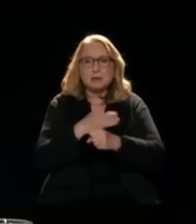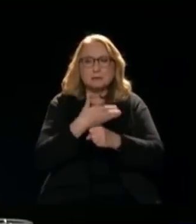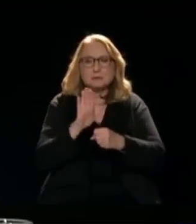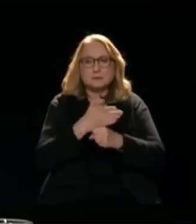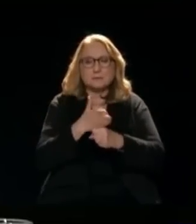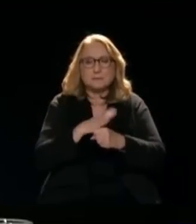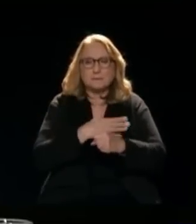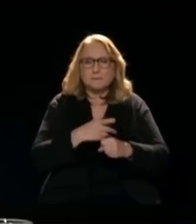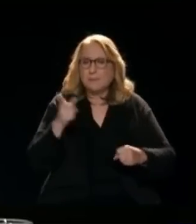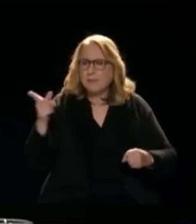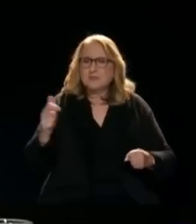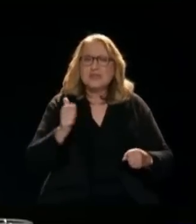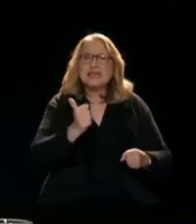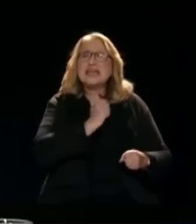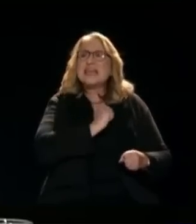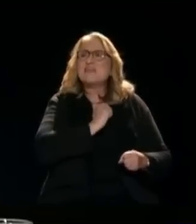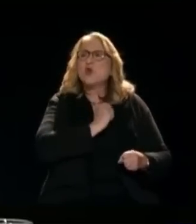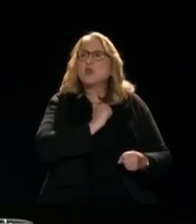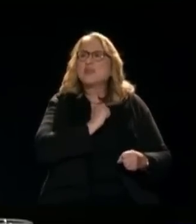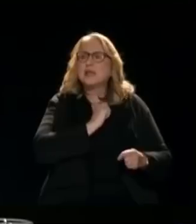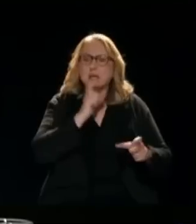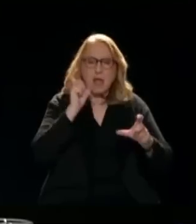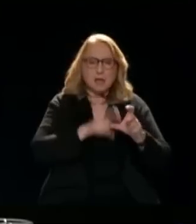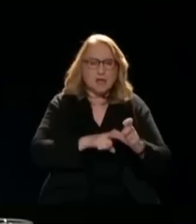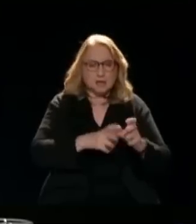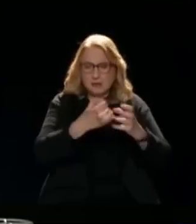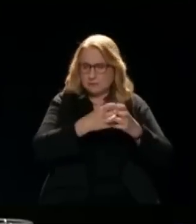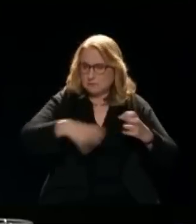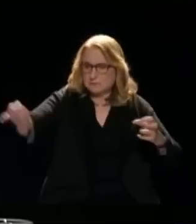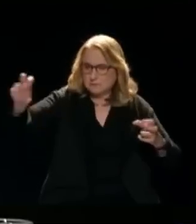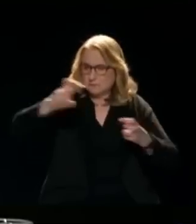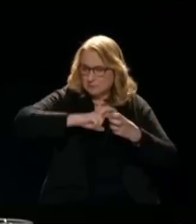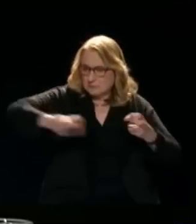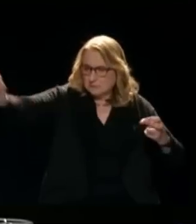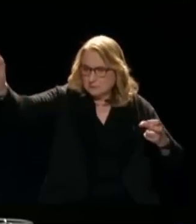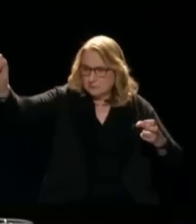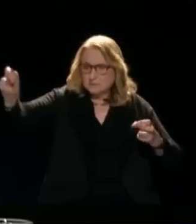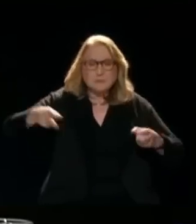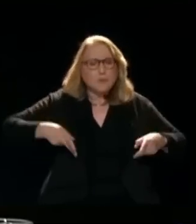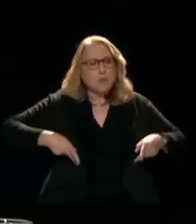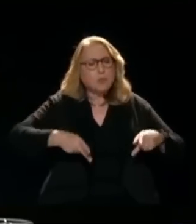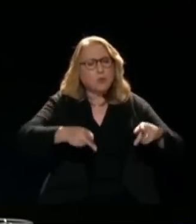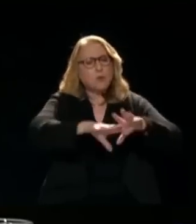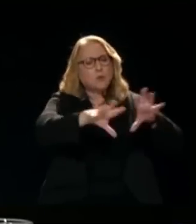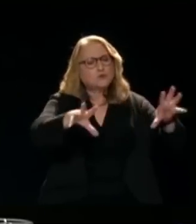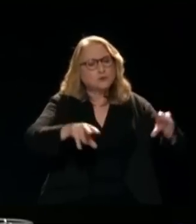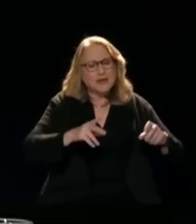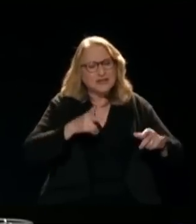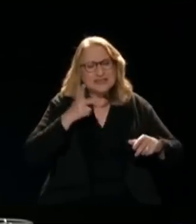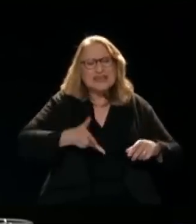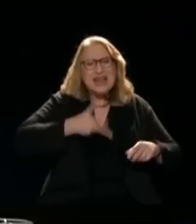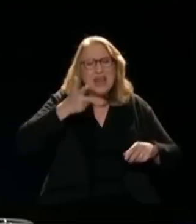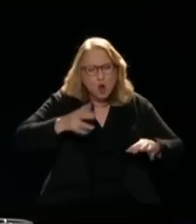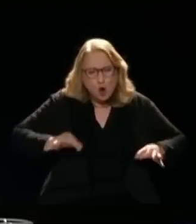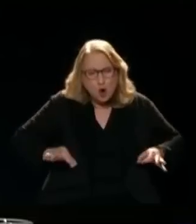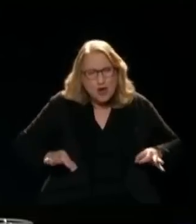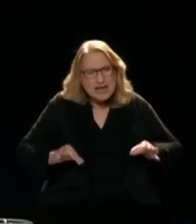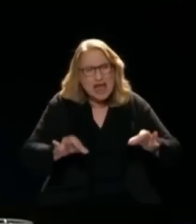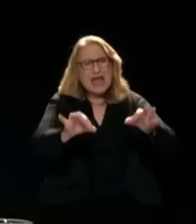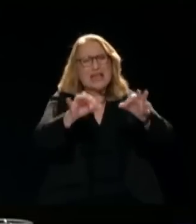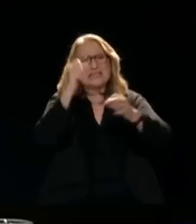ότι μια ιδιωτική εταιρεία πήρε το μεταφορικό έργο και οι υποδομές κρατήθηκαν στον ΟΣΕ χωρίς να έχει έσοδα, να